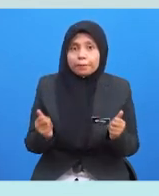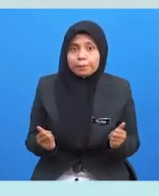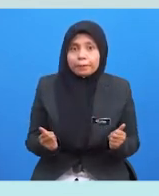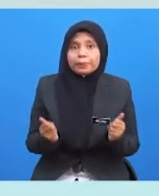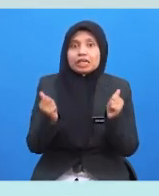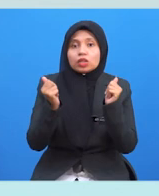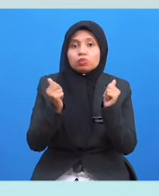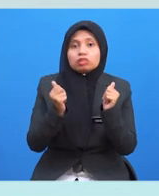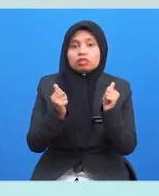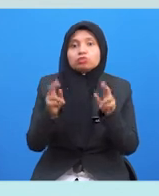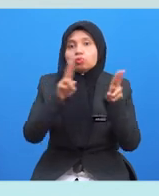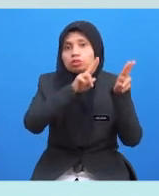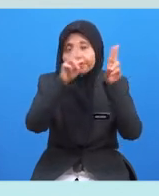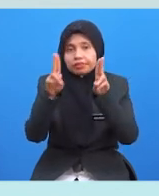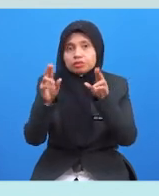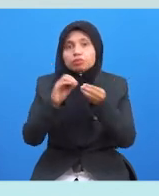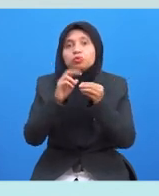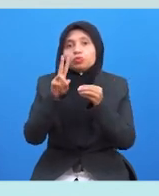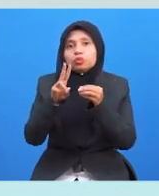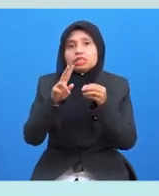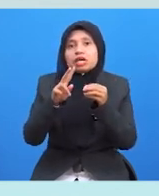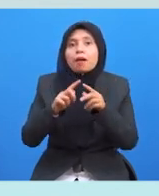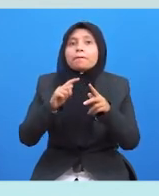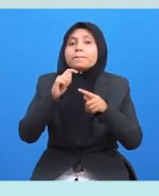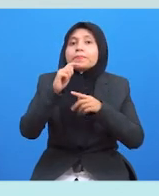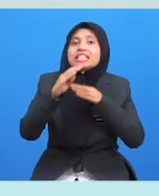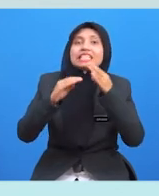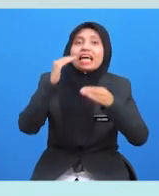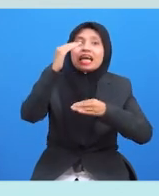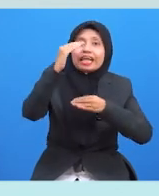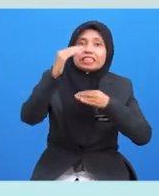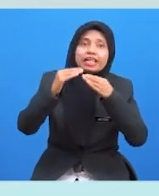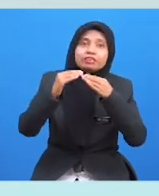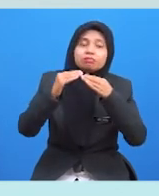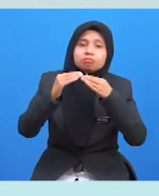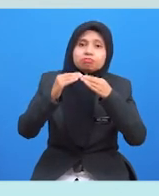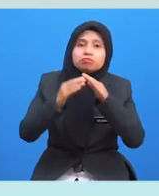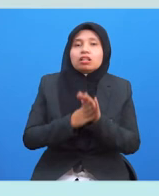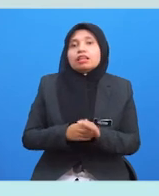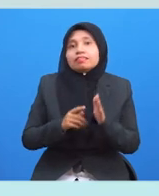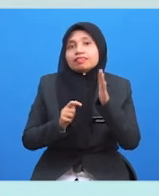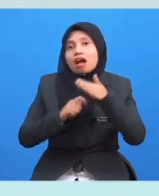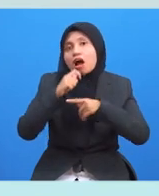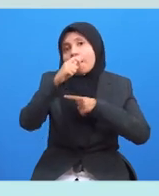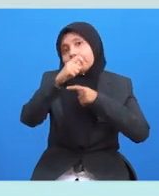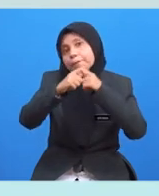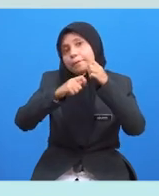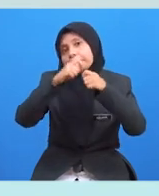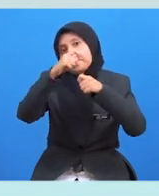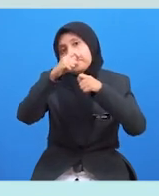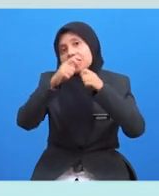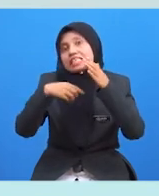yang kedua ialah meningkatkan darjah ketersampaian. Kewujudan pengangkutan